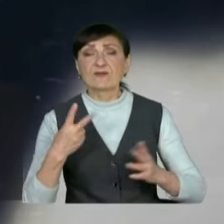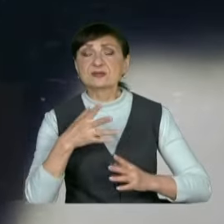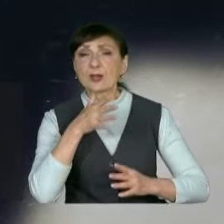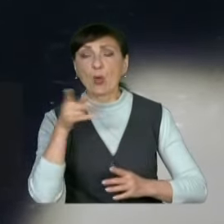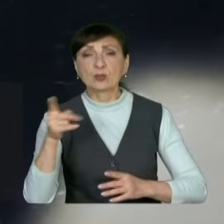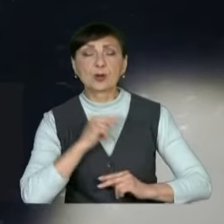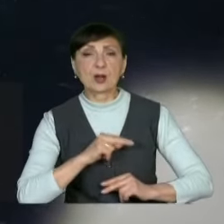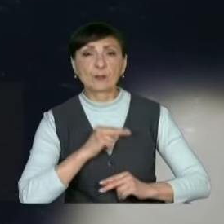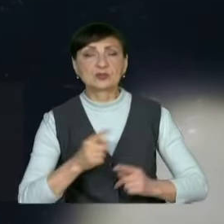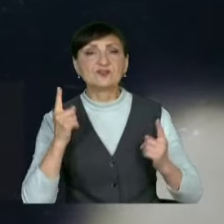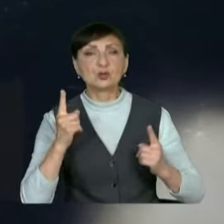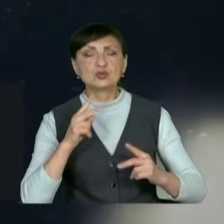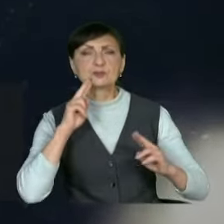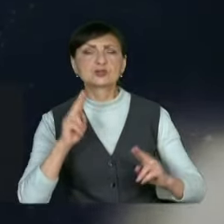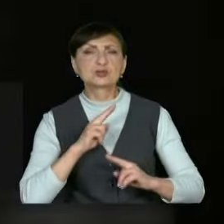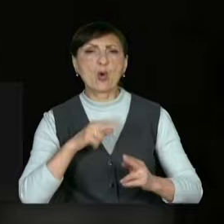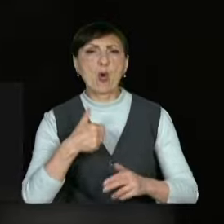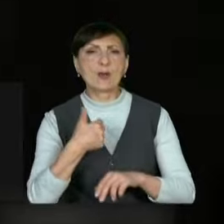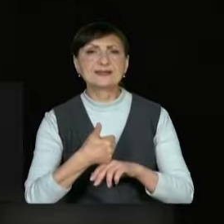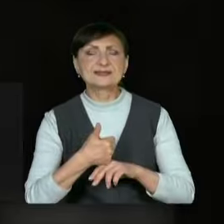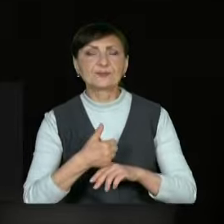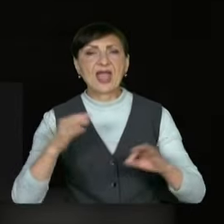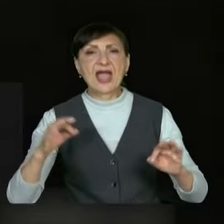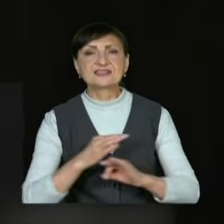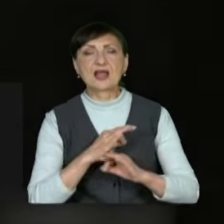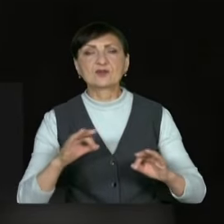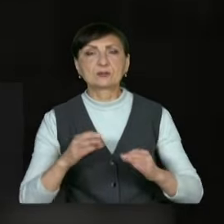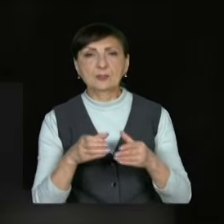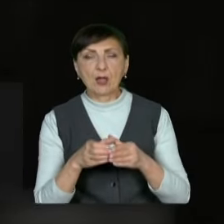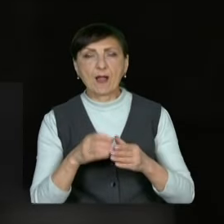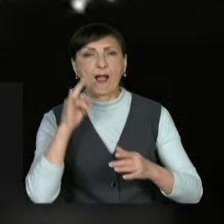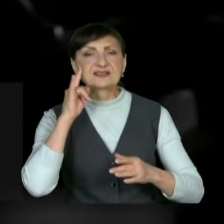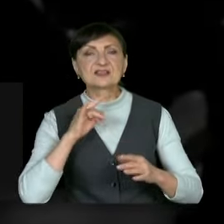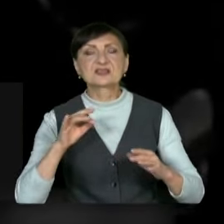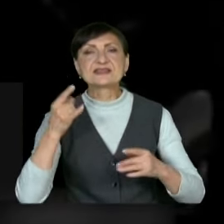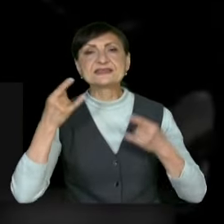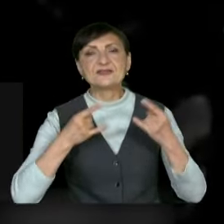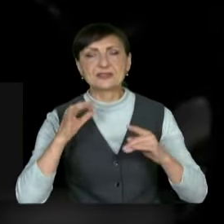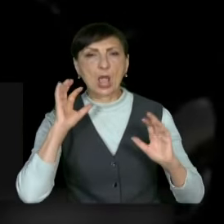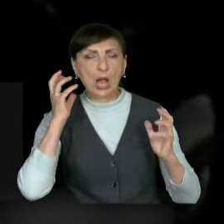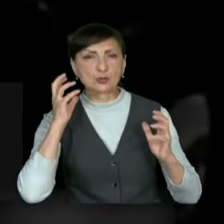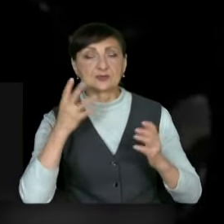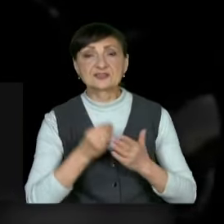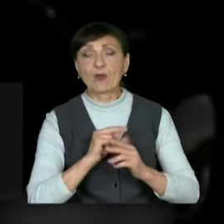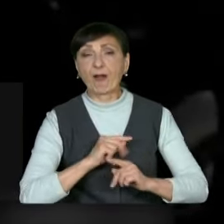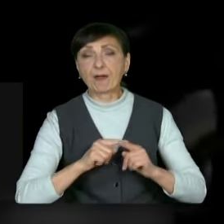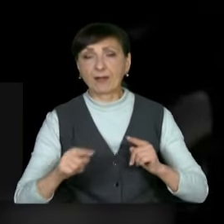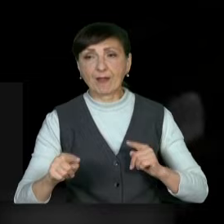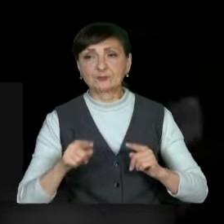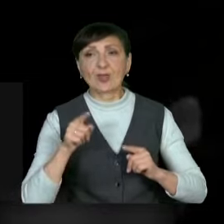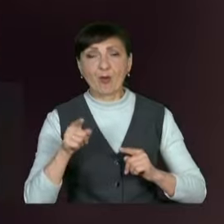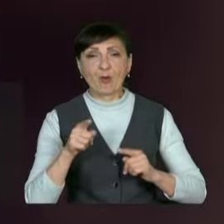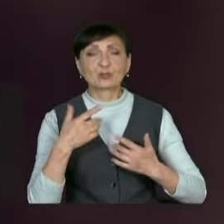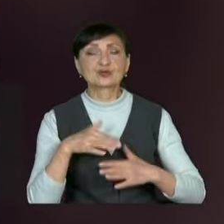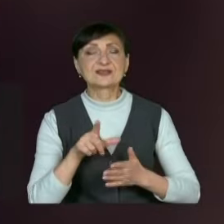он проработал ведущим солистом эстрадно-симфонического оркестра казахского телевидения и радио. За свою карьеру Лаки